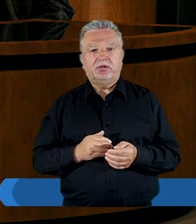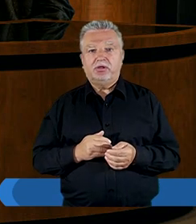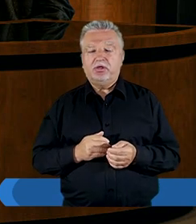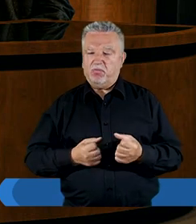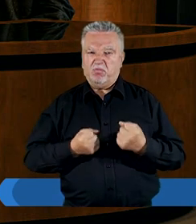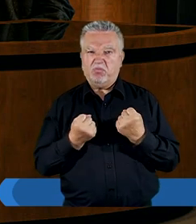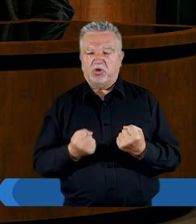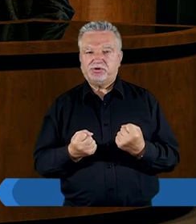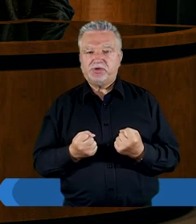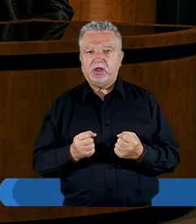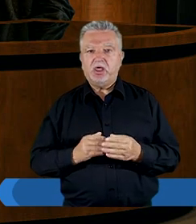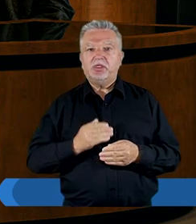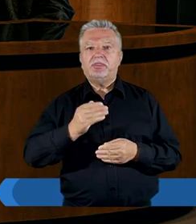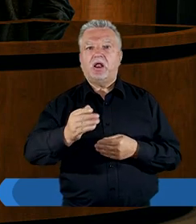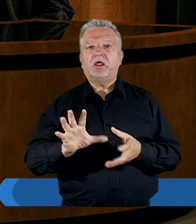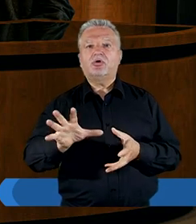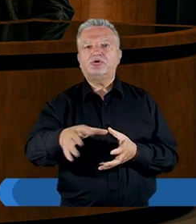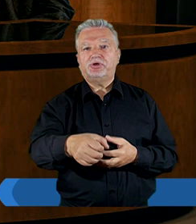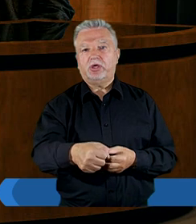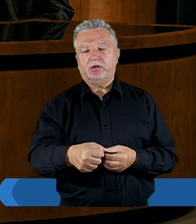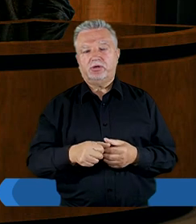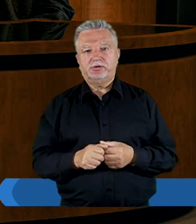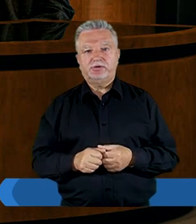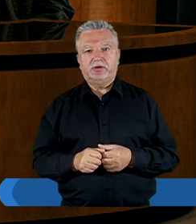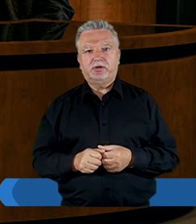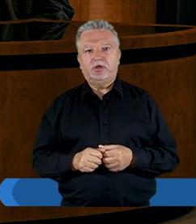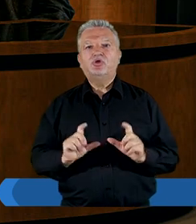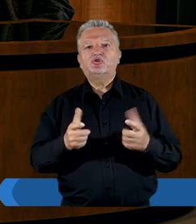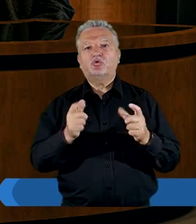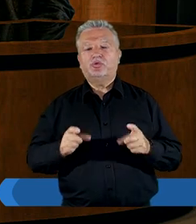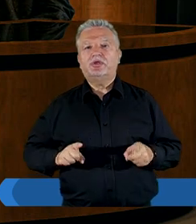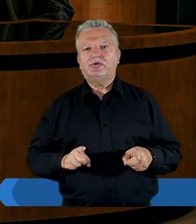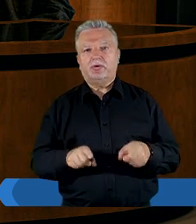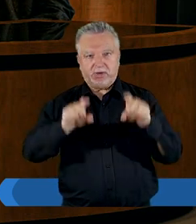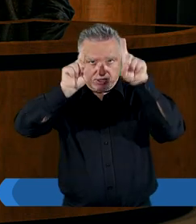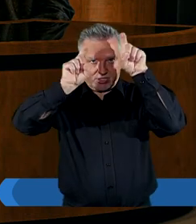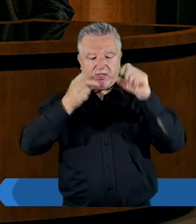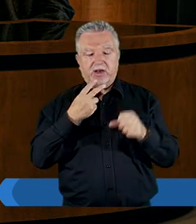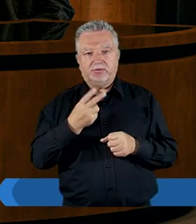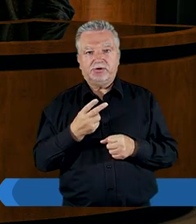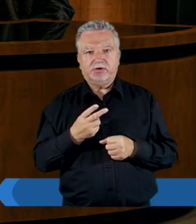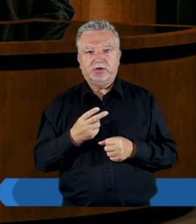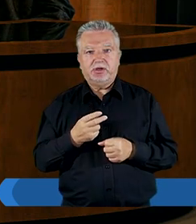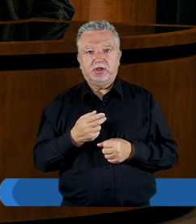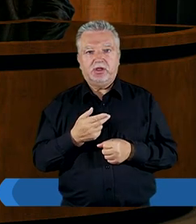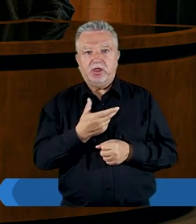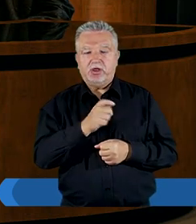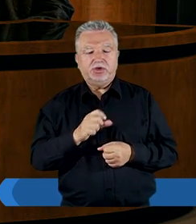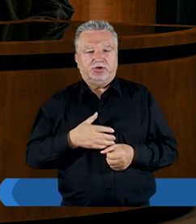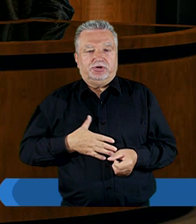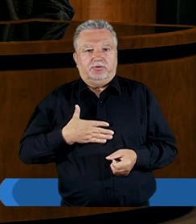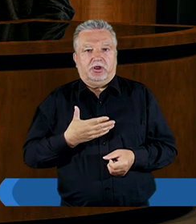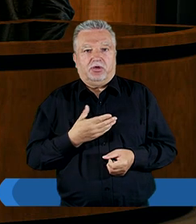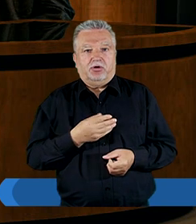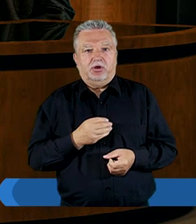w Księdze Hioba też widzimy, że się nie objawia bezpośrednio, tylko są skutki jego działania, więc Nic dziwnego, że dzisiaj na świecie